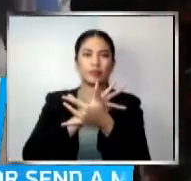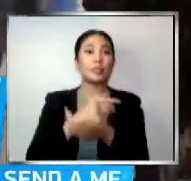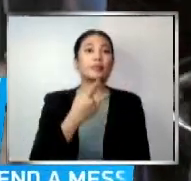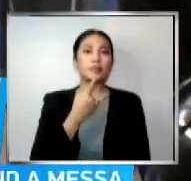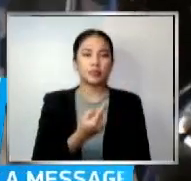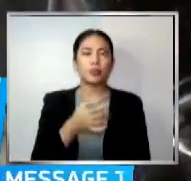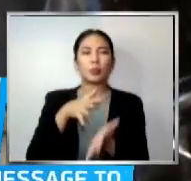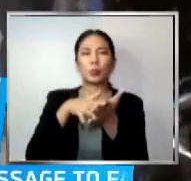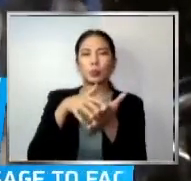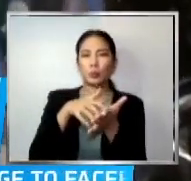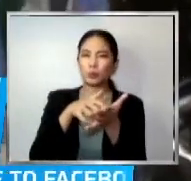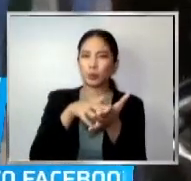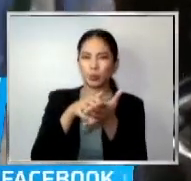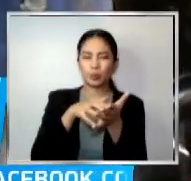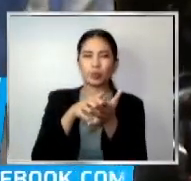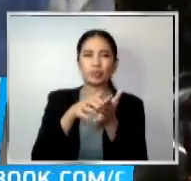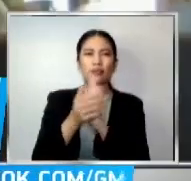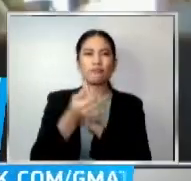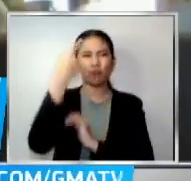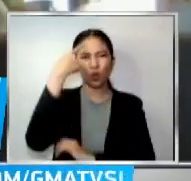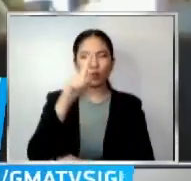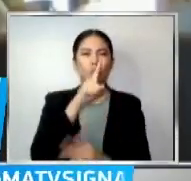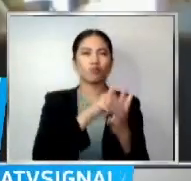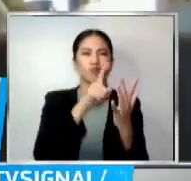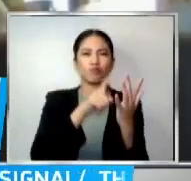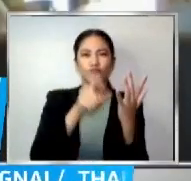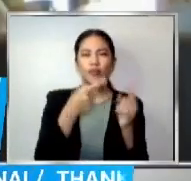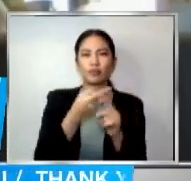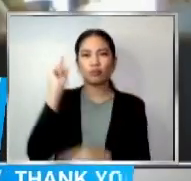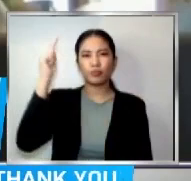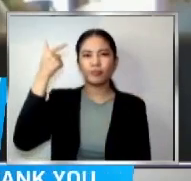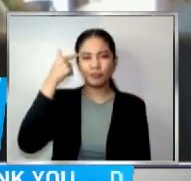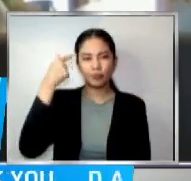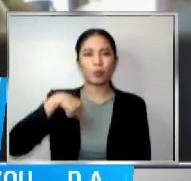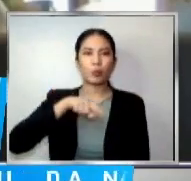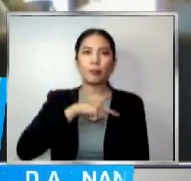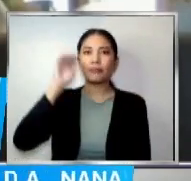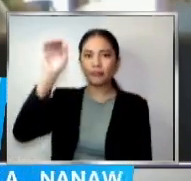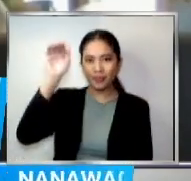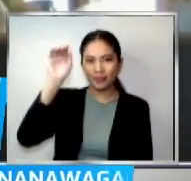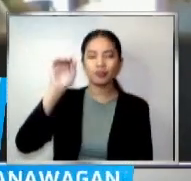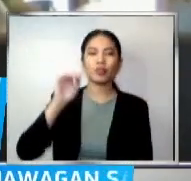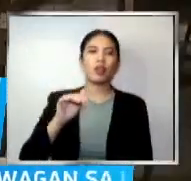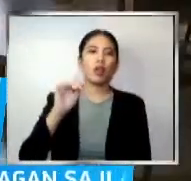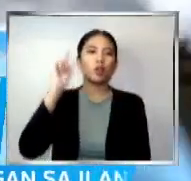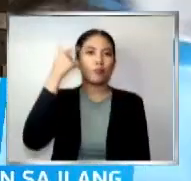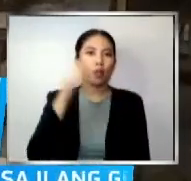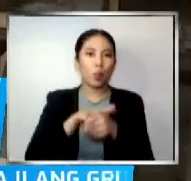ang contact tracing sa COVID response ng pamahalaan. Kaya nakikiusap po kami sa mga local government units na sana po tutukan yung